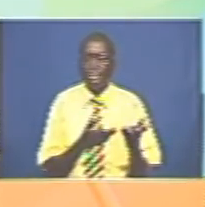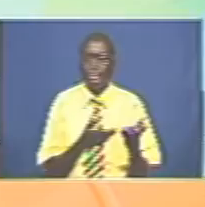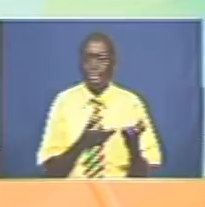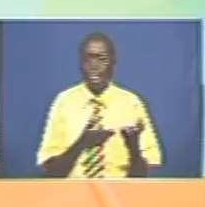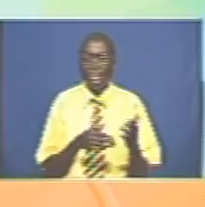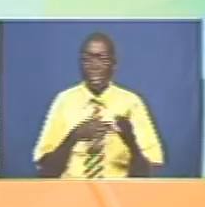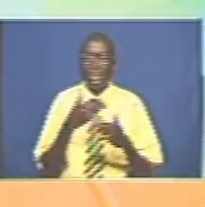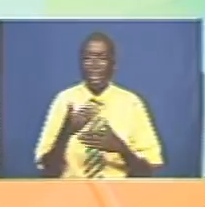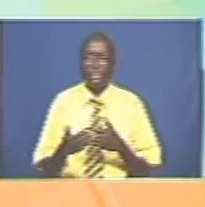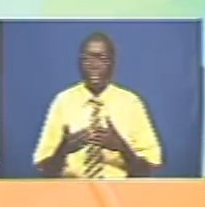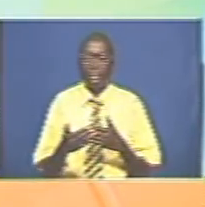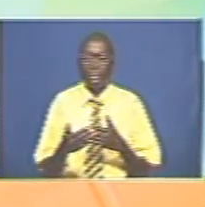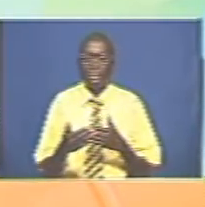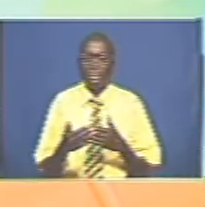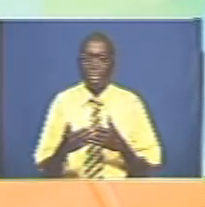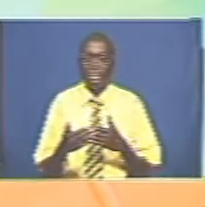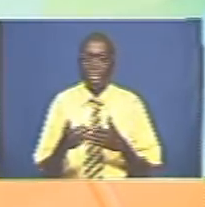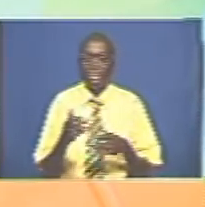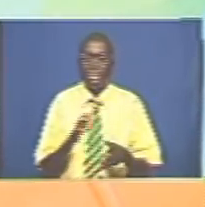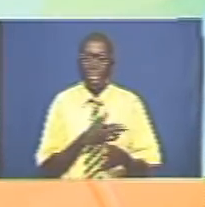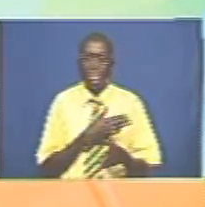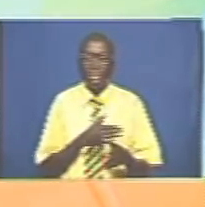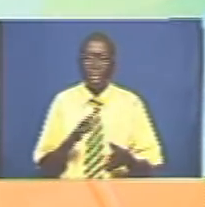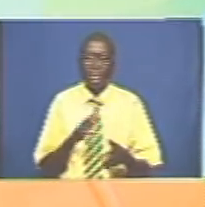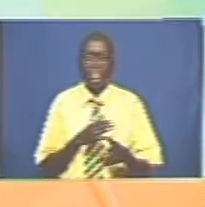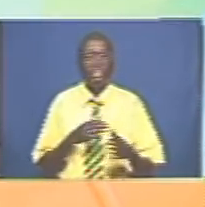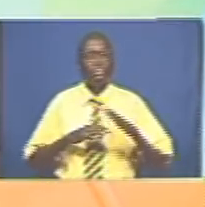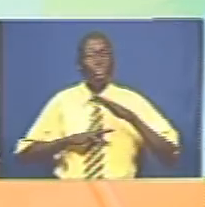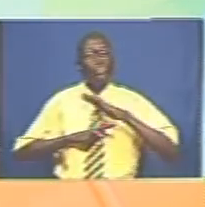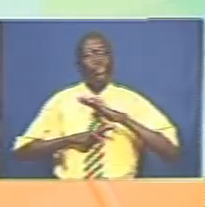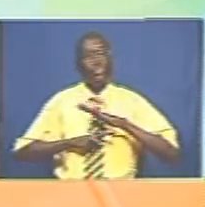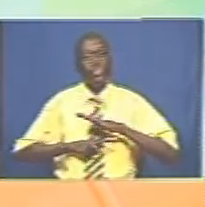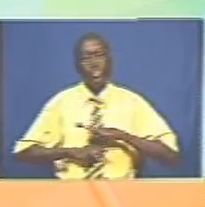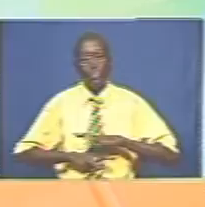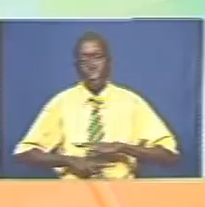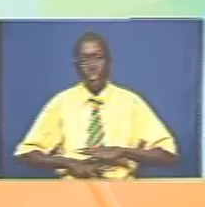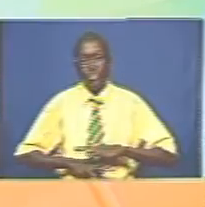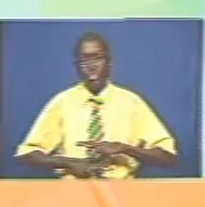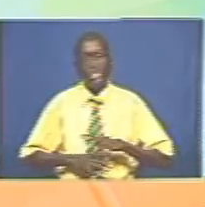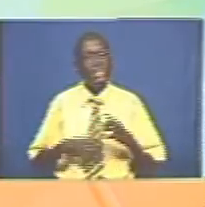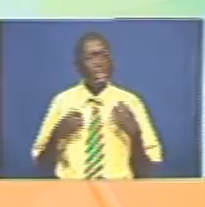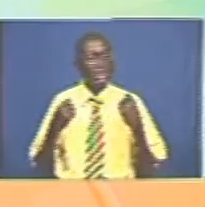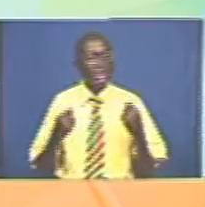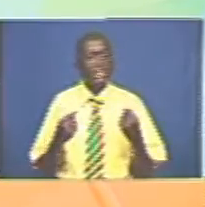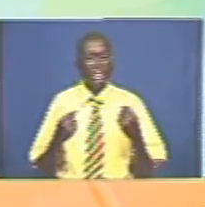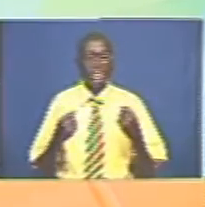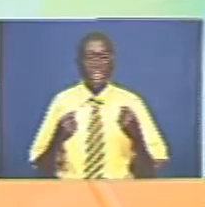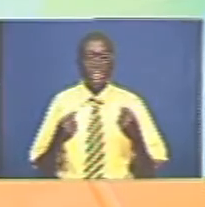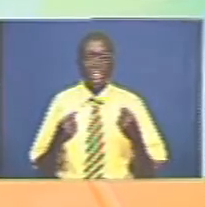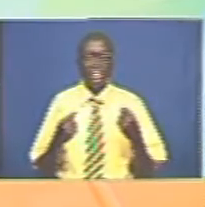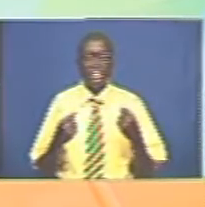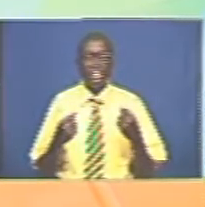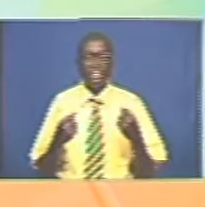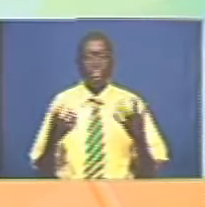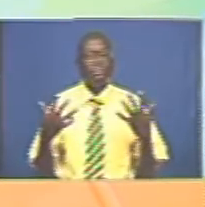After umeshasikiza wimbo, unasikia umeridhika, unasikia uko renewed, revitalized. Hata